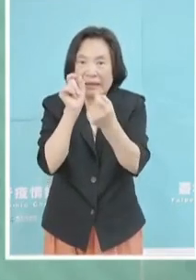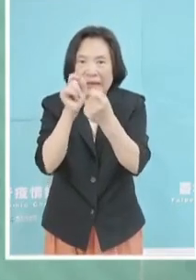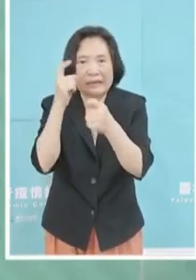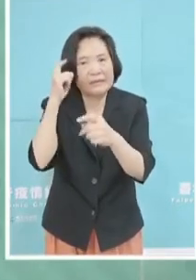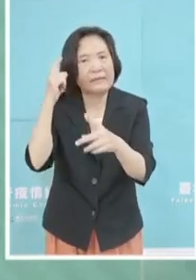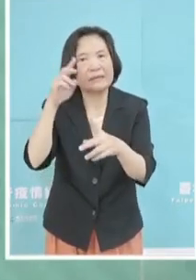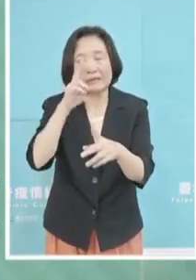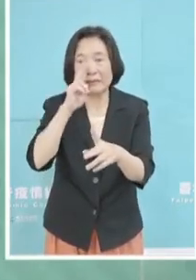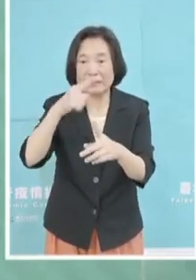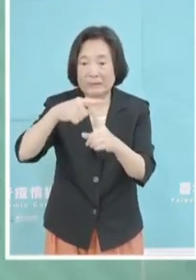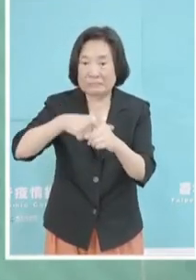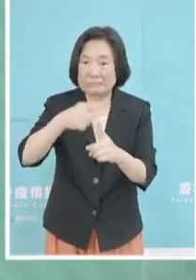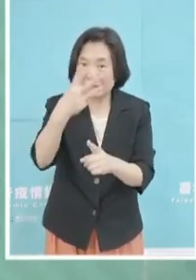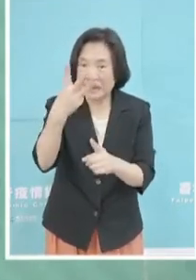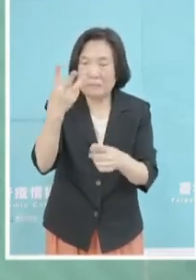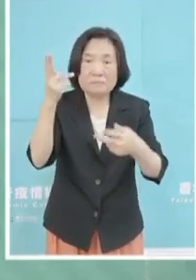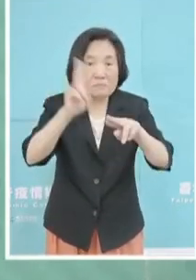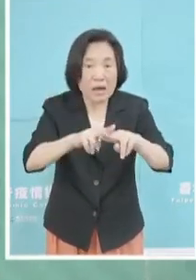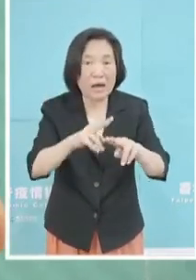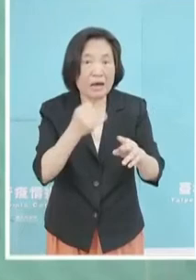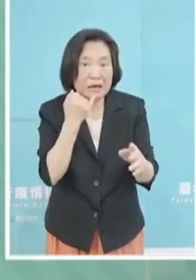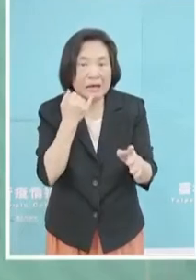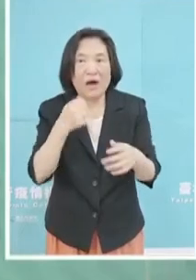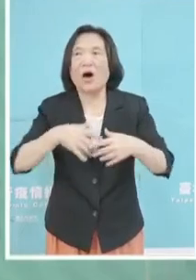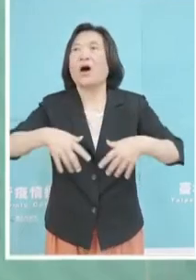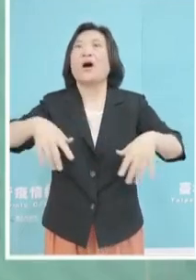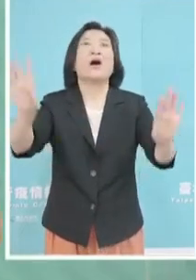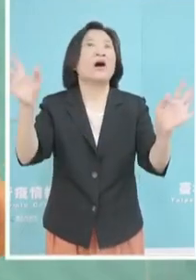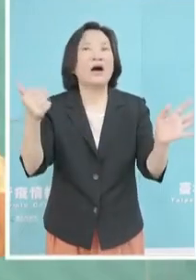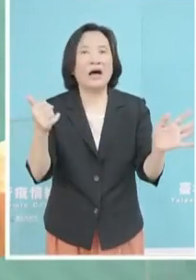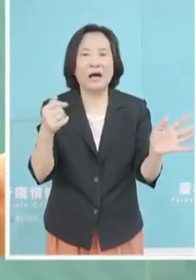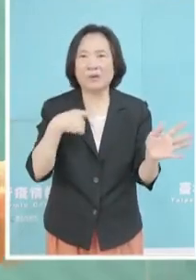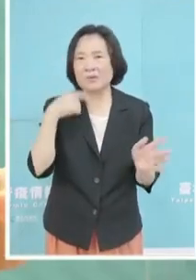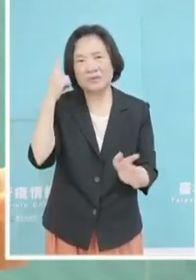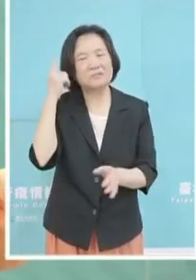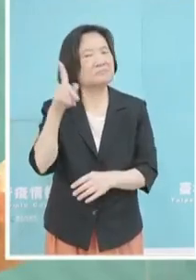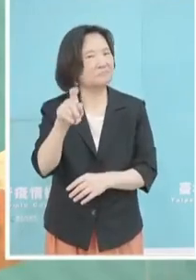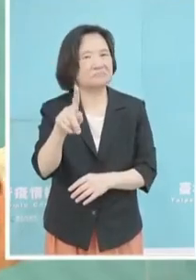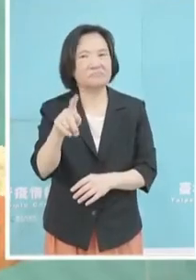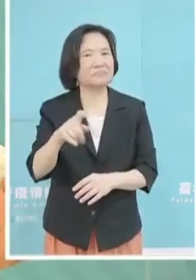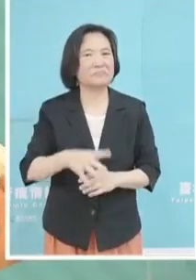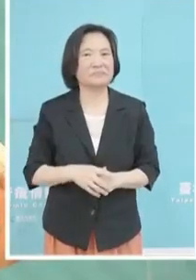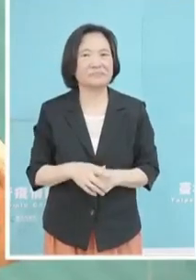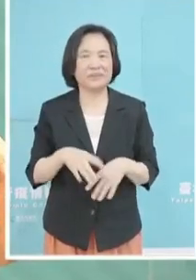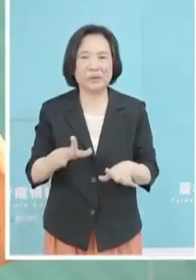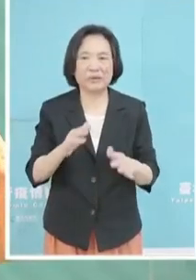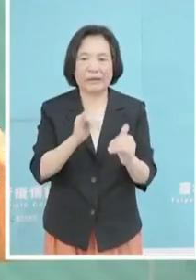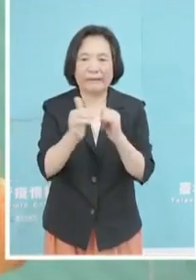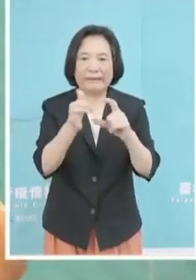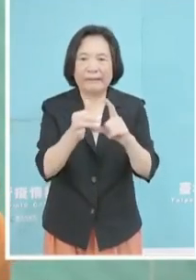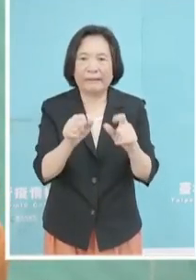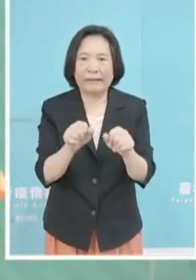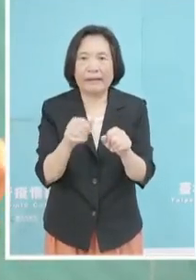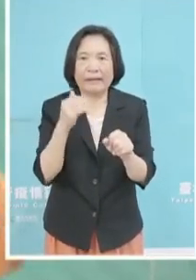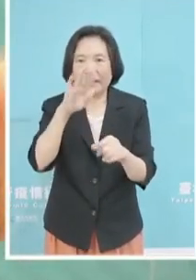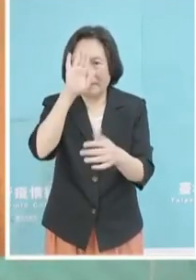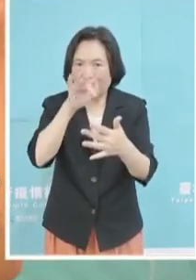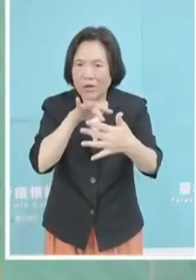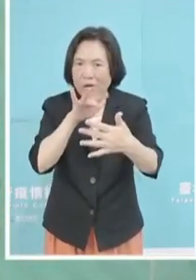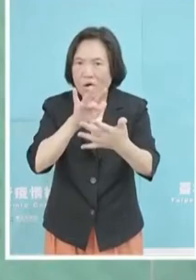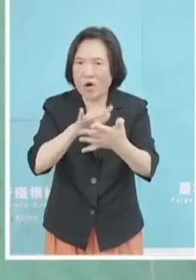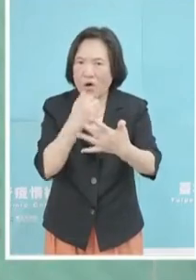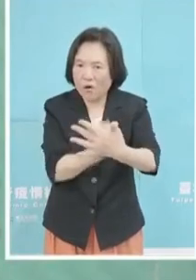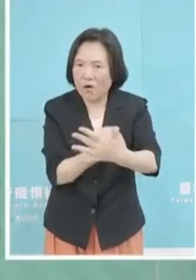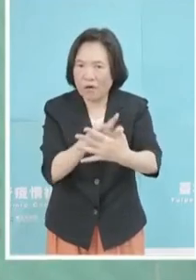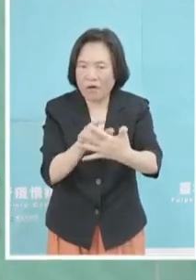了，因为一测，你知道既然这种潜在的感染源这么多哈，只要一放松，